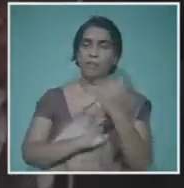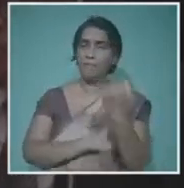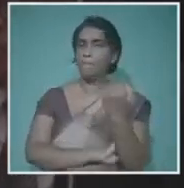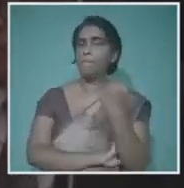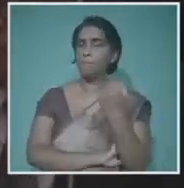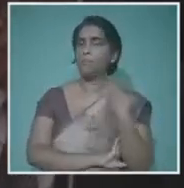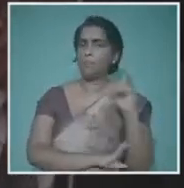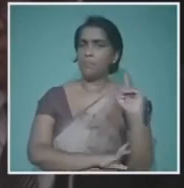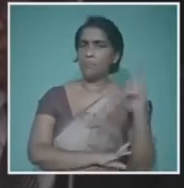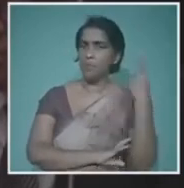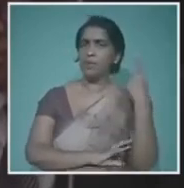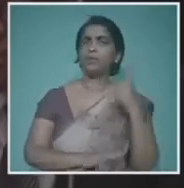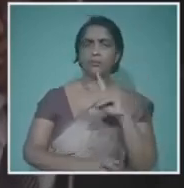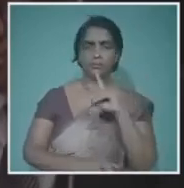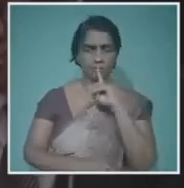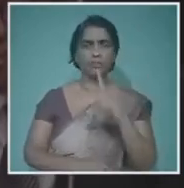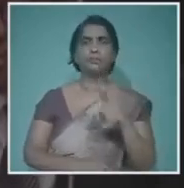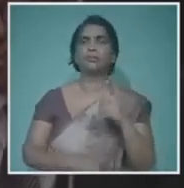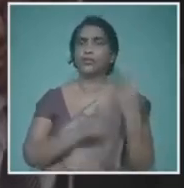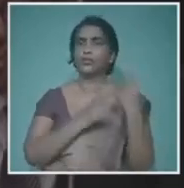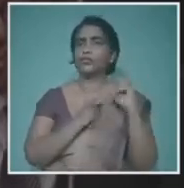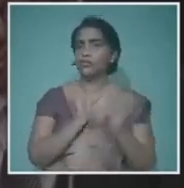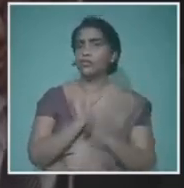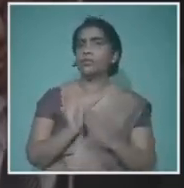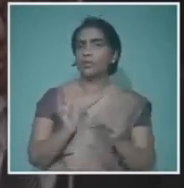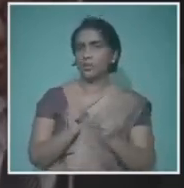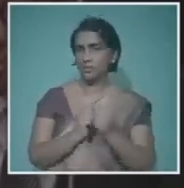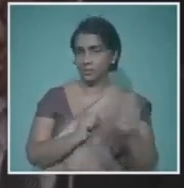තියෙනවා යම් කිසි බලයක් නියෝගයක් නිකුත් කරන්න අදාළ කාරක සභාවේ සභාපතිවරුන්ට.